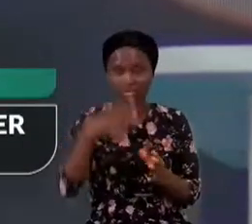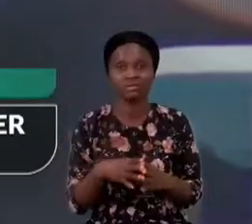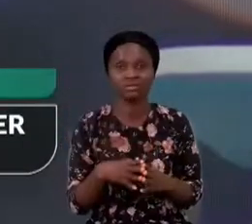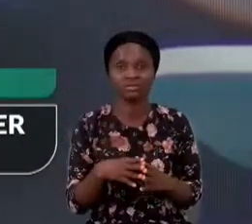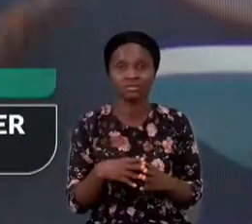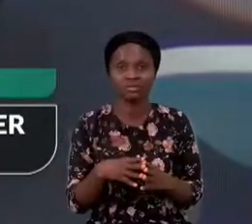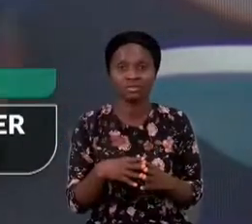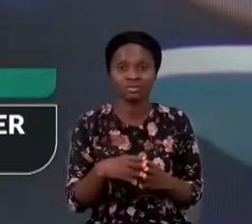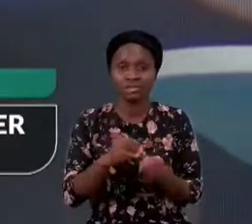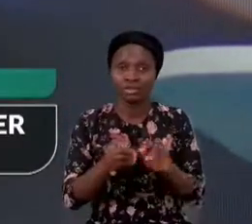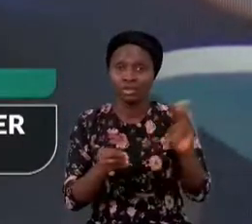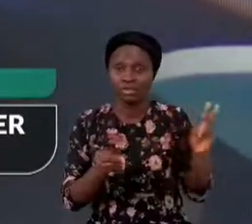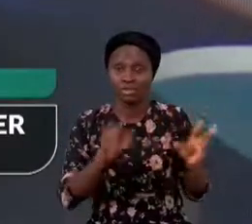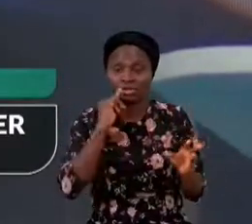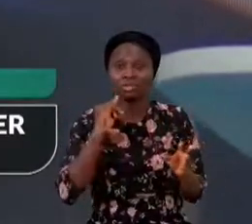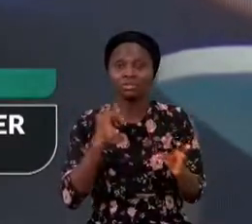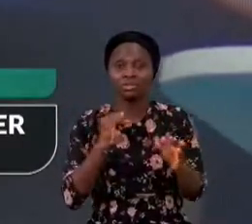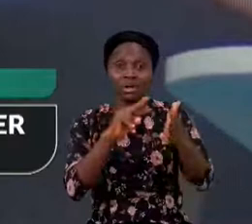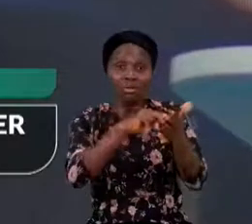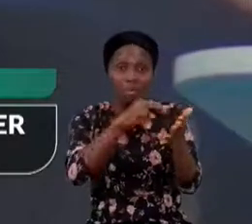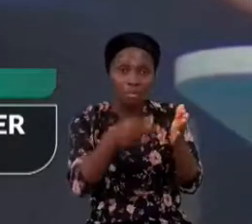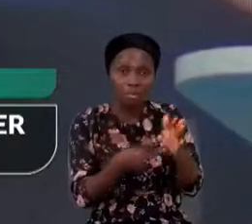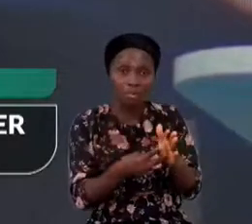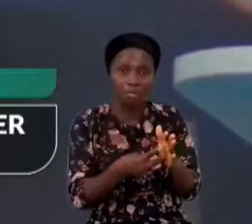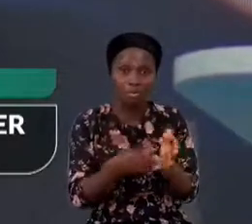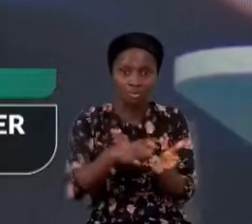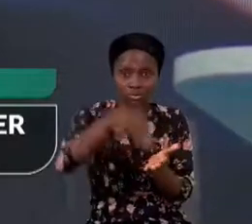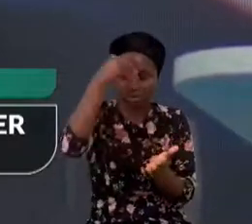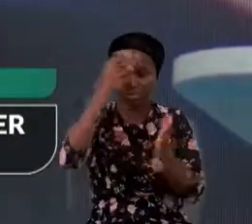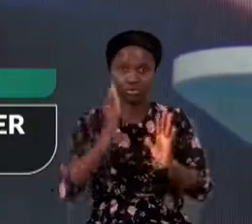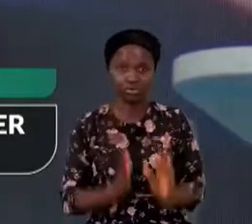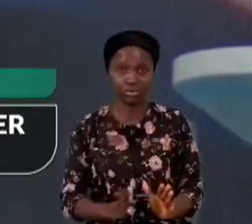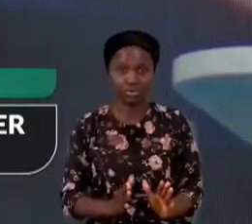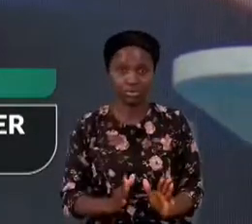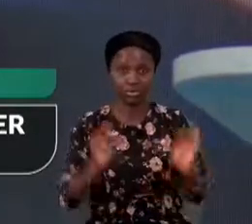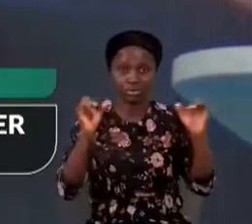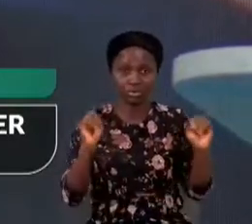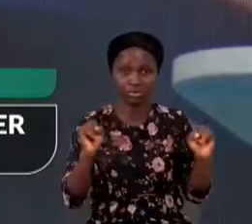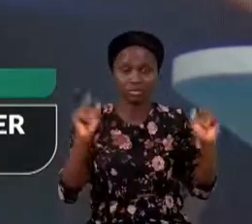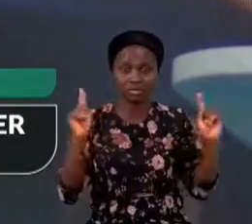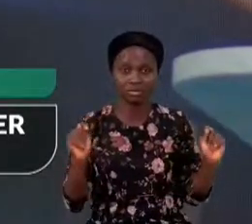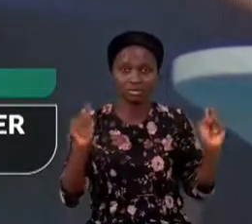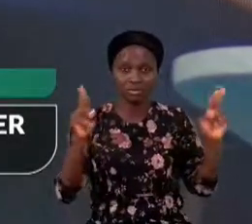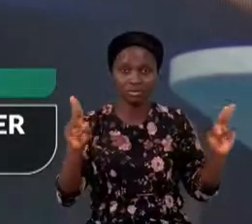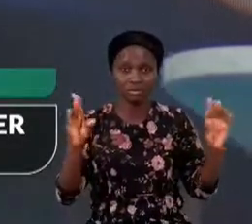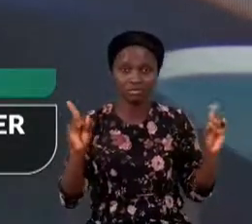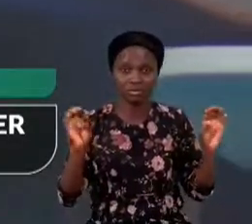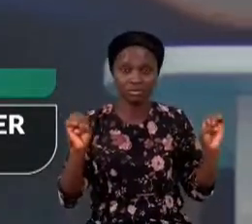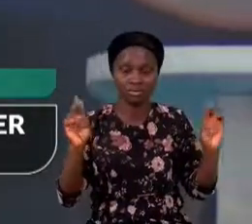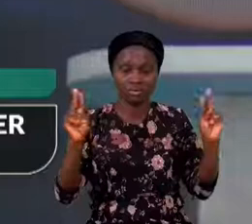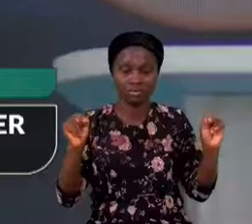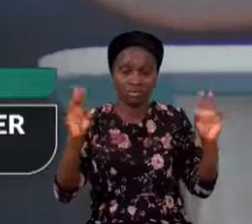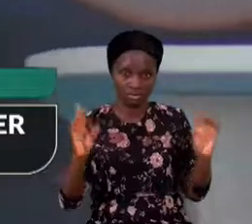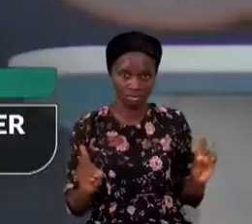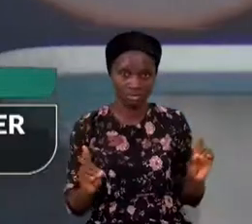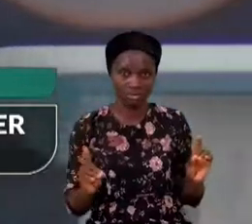dans leur communauté, dans notre pays, dans notre continent et dans tous les continents. Donc, deuxième point, les élèves éminents hissés